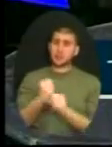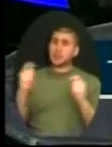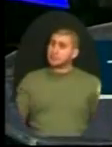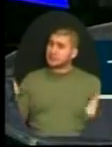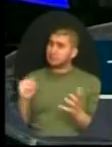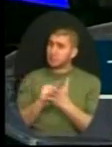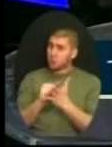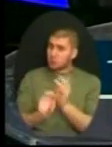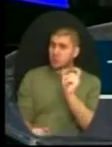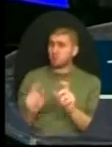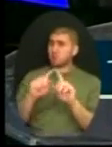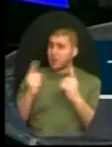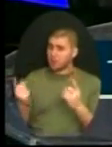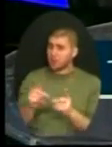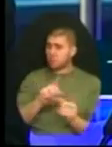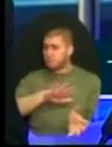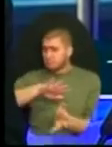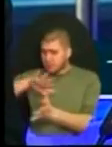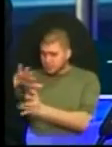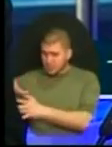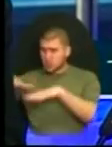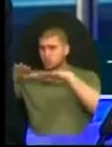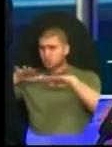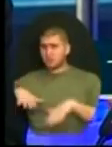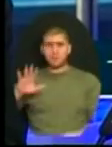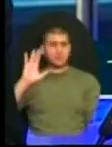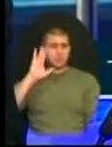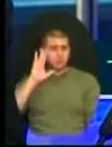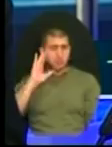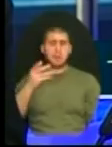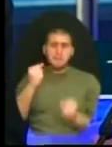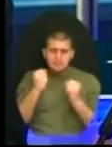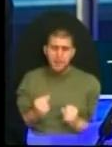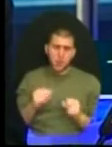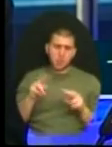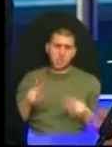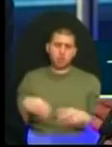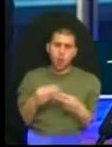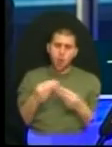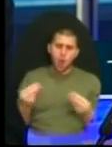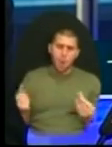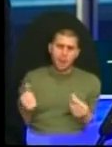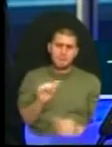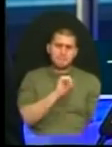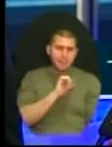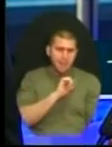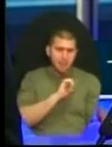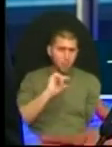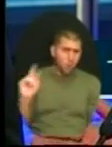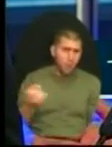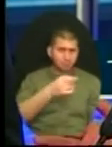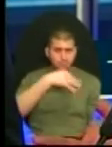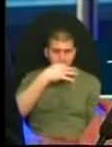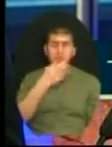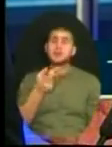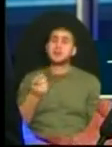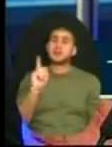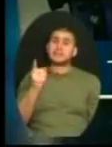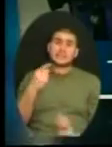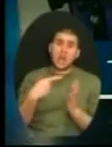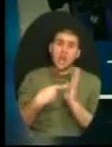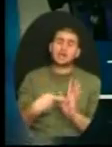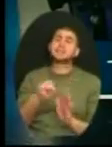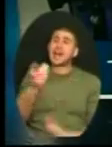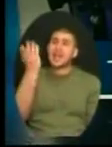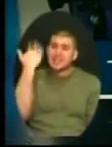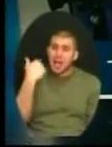צפון, כן, בוא תהיה בצד, שב, בוא נשמע את זה, בטוח שיש להם חומר שמאוד יעניין אותנו. זאת לא הייתה פרזנטציה של החקירה.